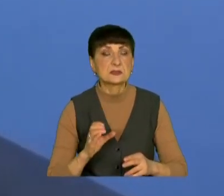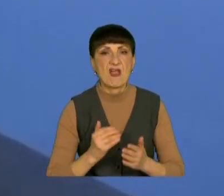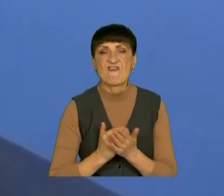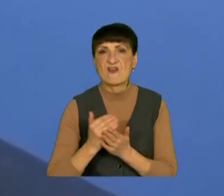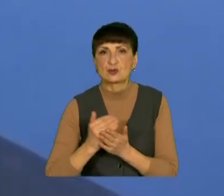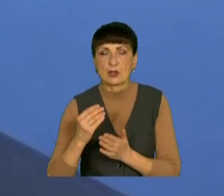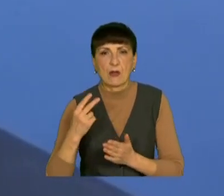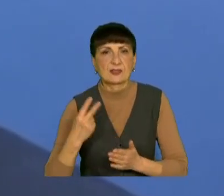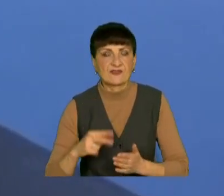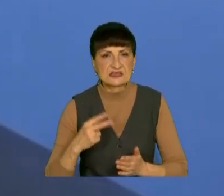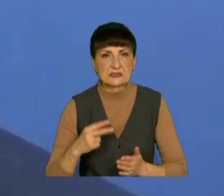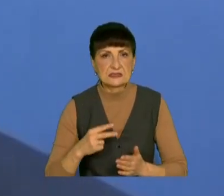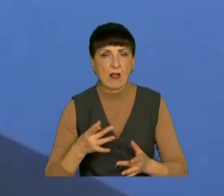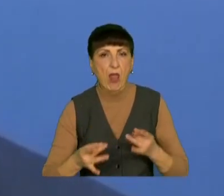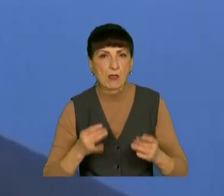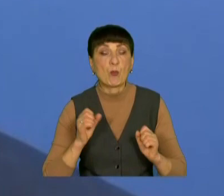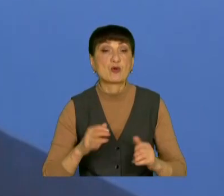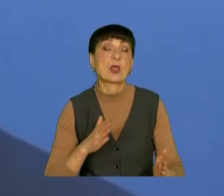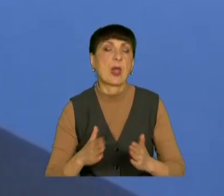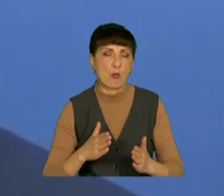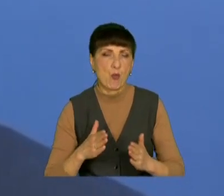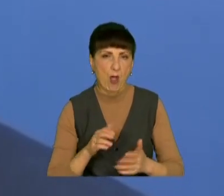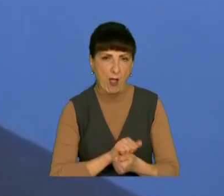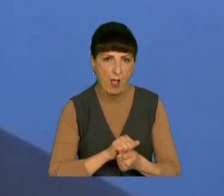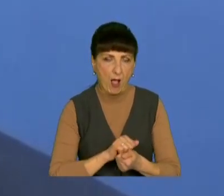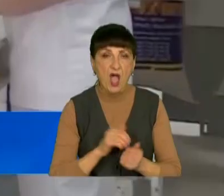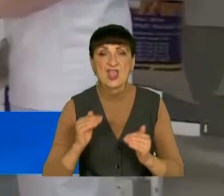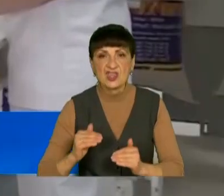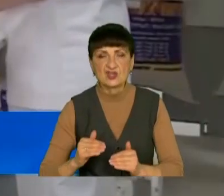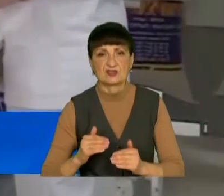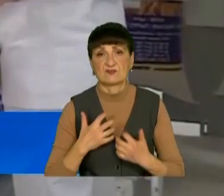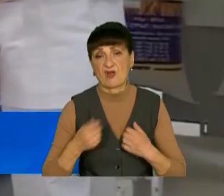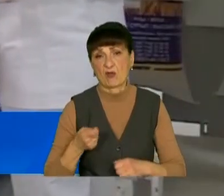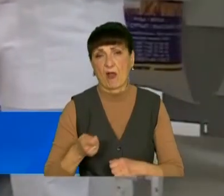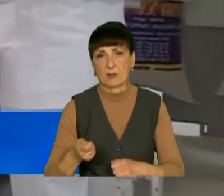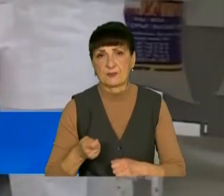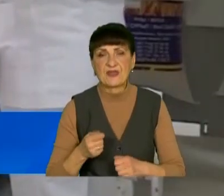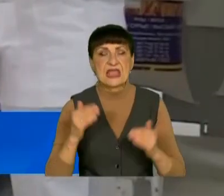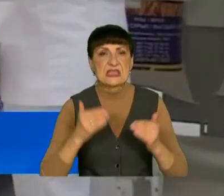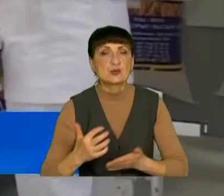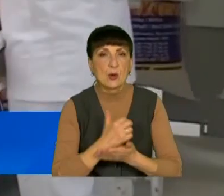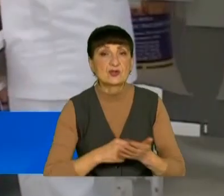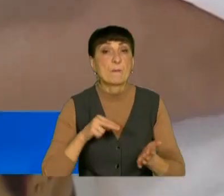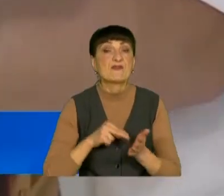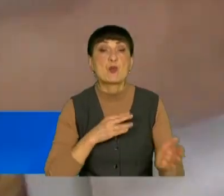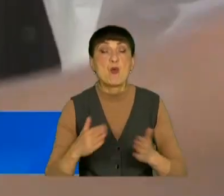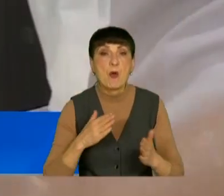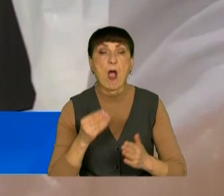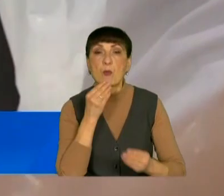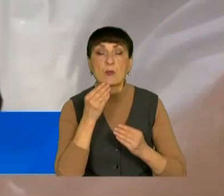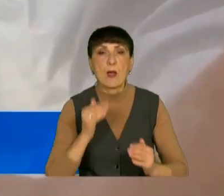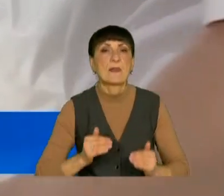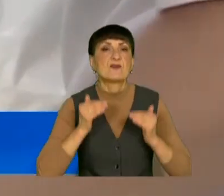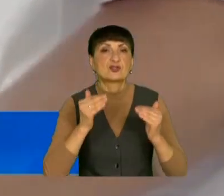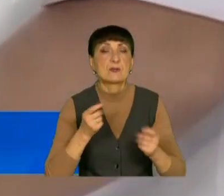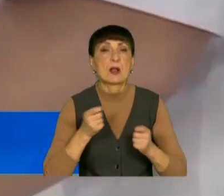20 клейковины, тоже можно на муку. Ниже идет на фураж. Несмотря на низкий урожай, повышение цен на муку и другие продовольственные товары